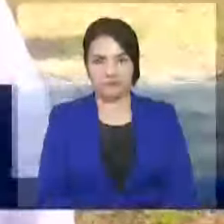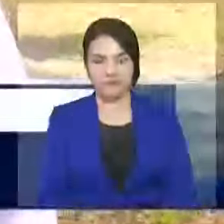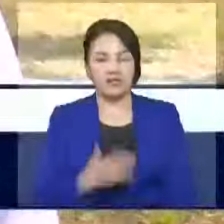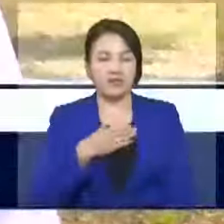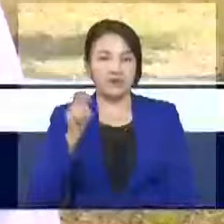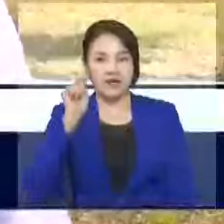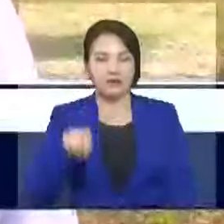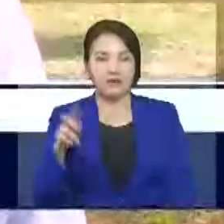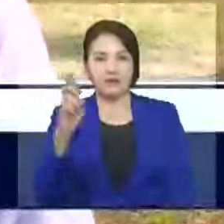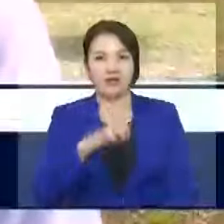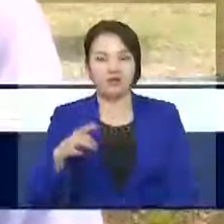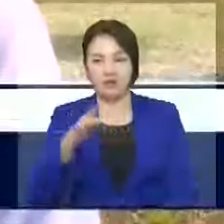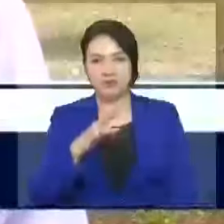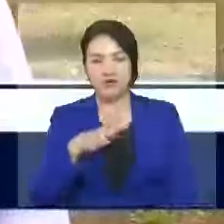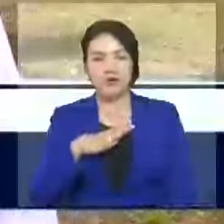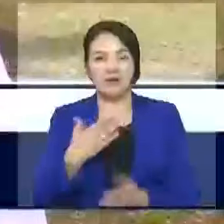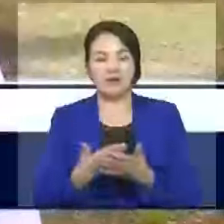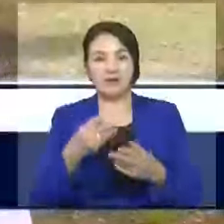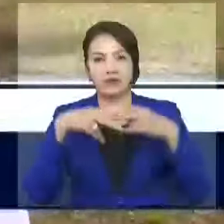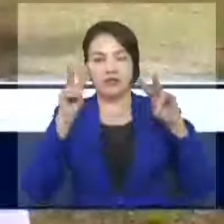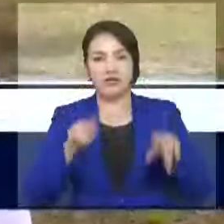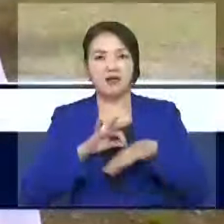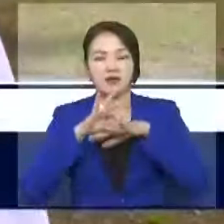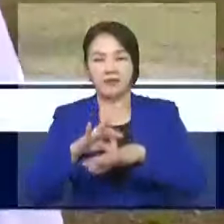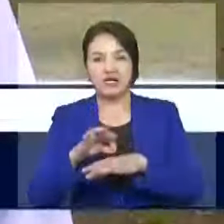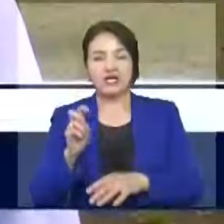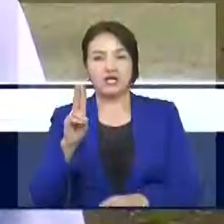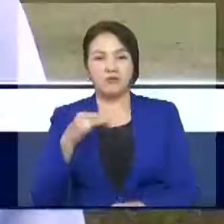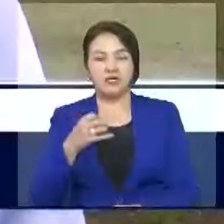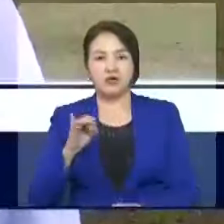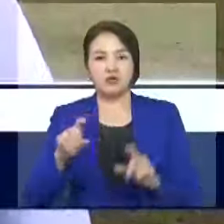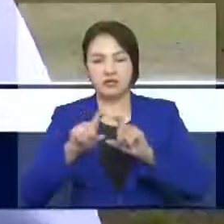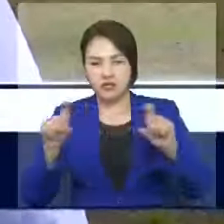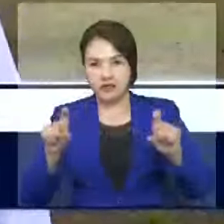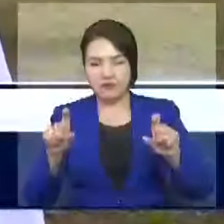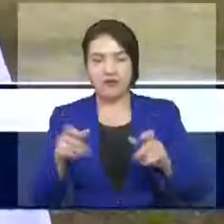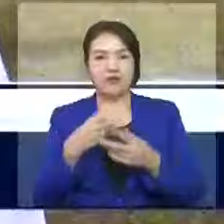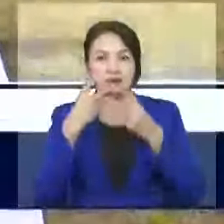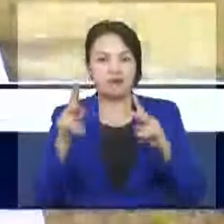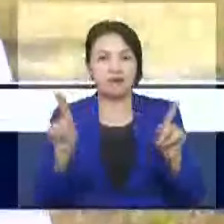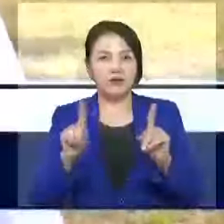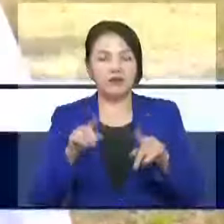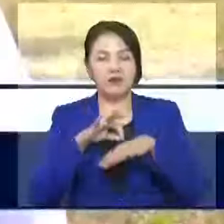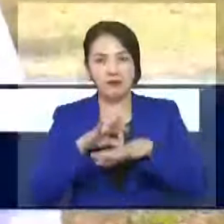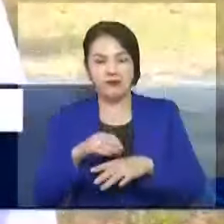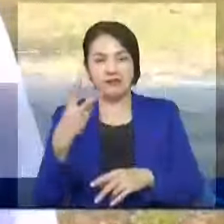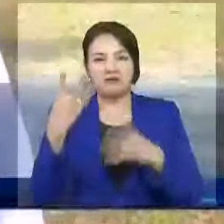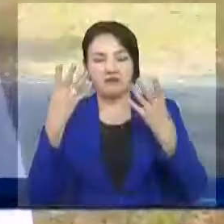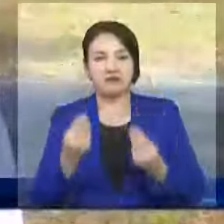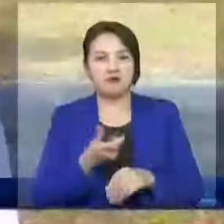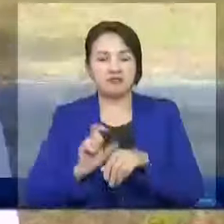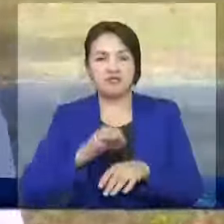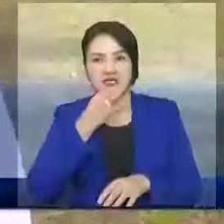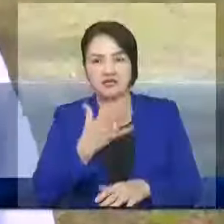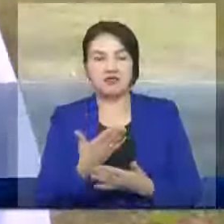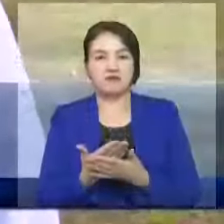Я приехала из Байганинского района. В этот лагерь меня отправила Караокельдинская средняя школа. Несмотря на то, что прошло всего два дня, мне очень